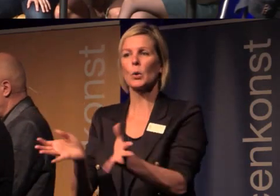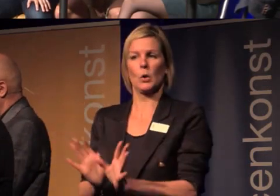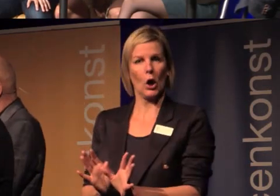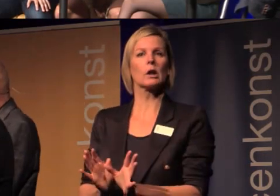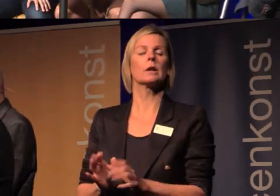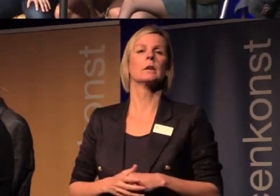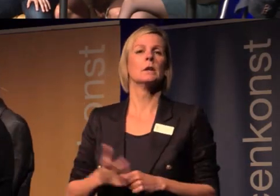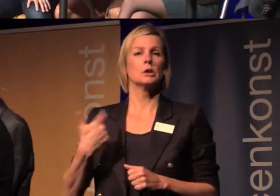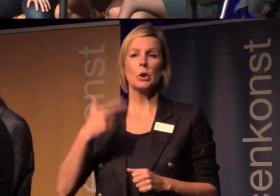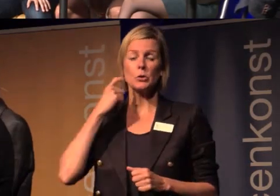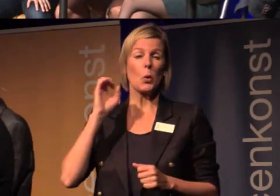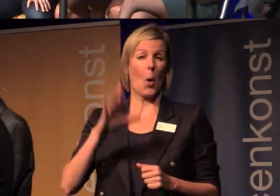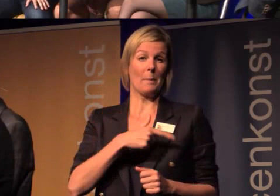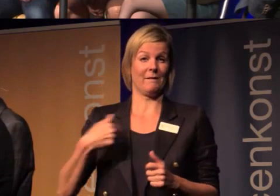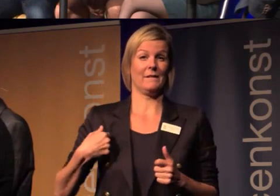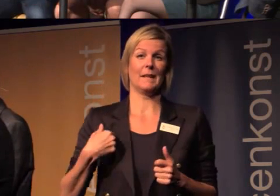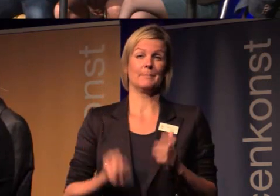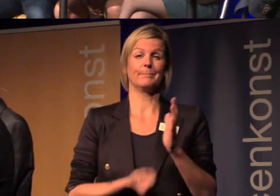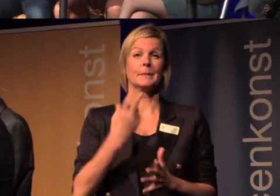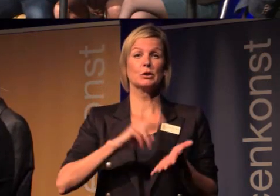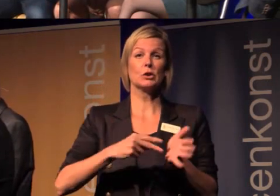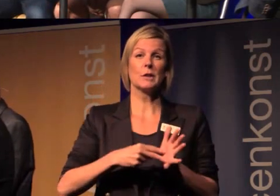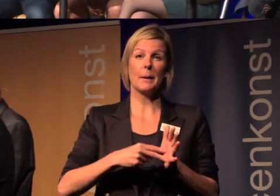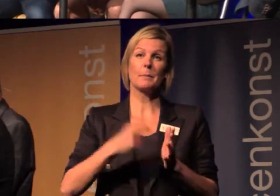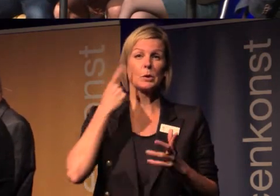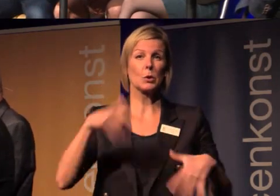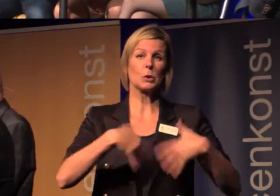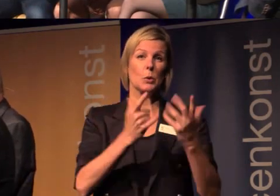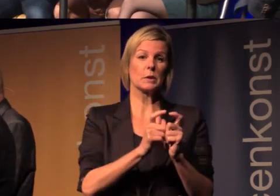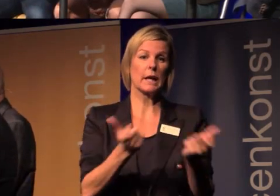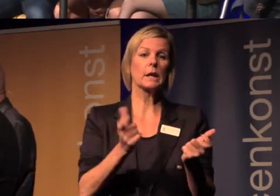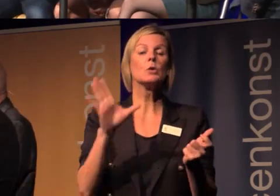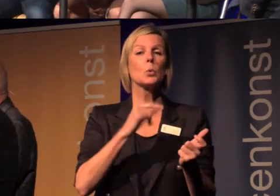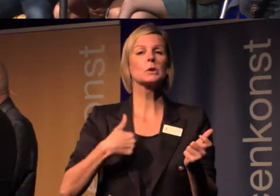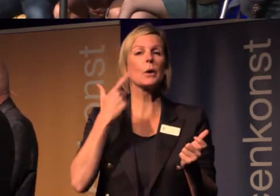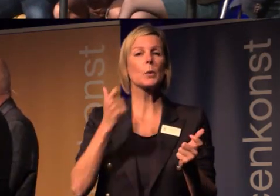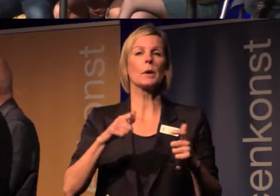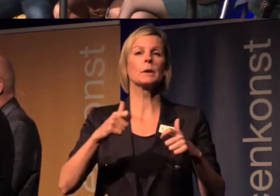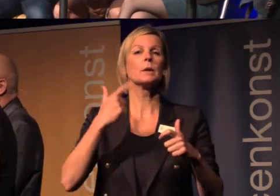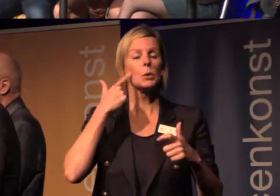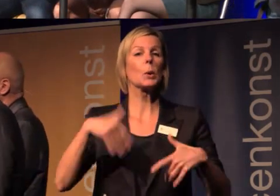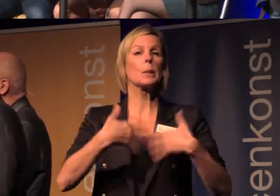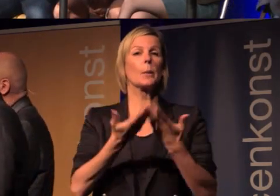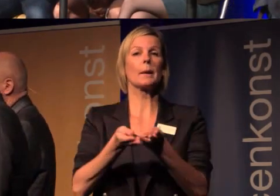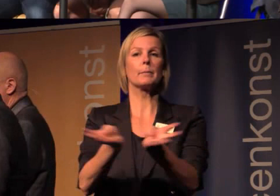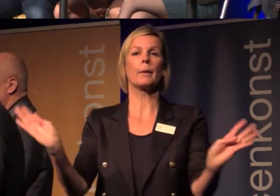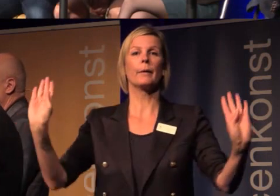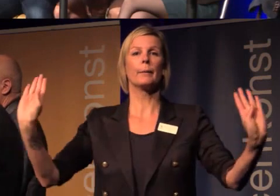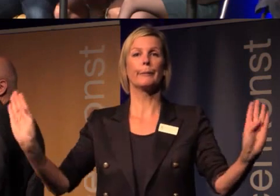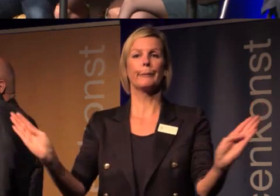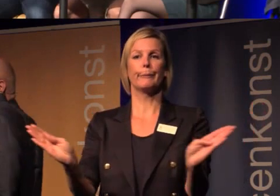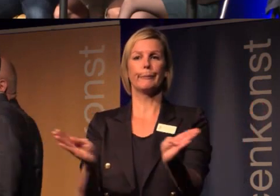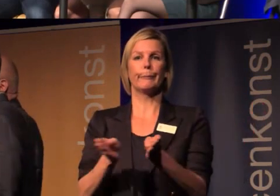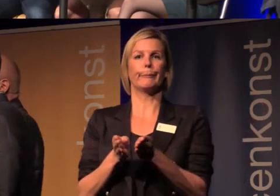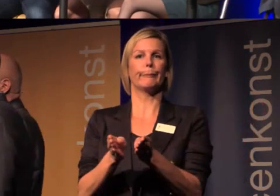med kulturcheckar så skulle vi få till slut ett kulturutbud som blir smalare. Jag tycker det är viktigt att